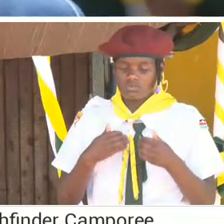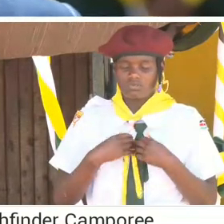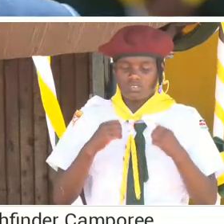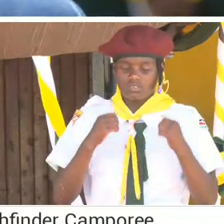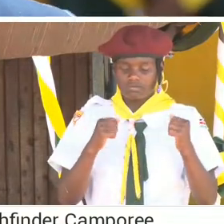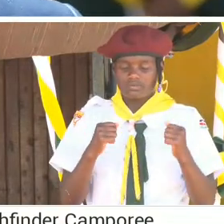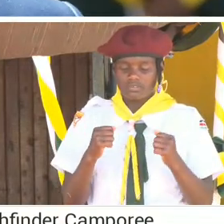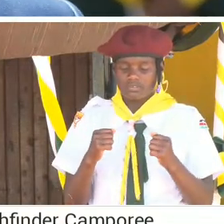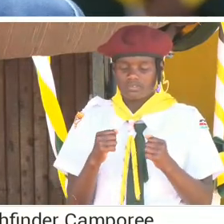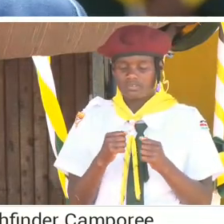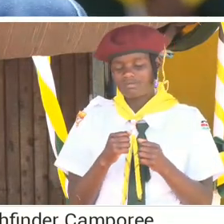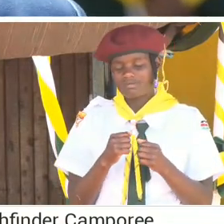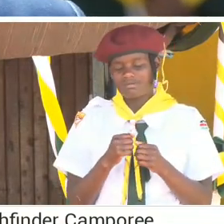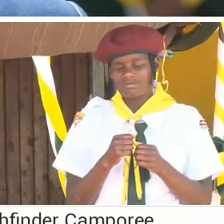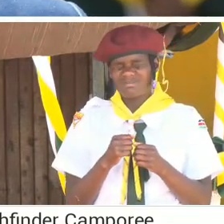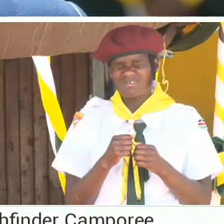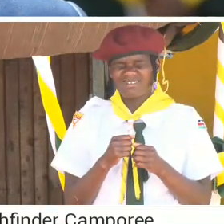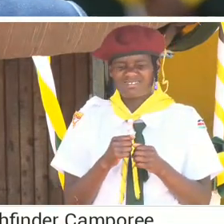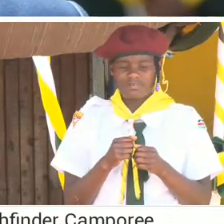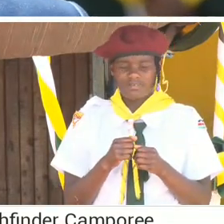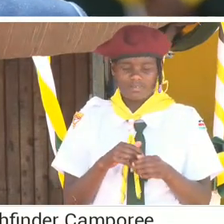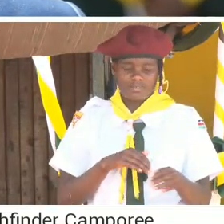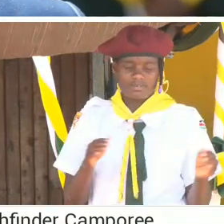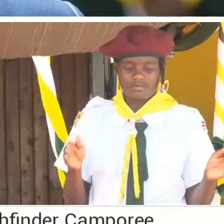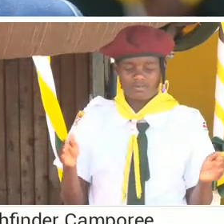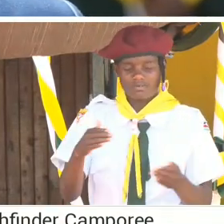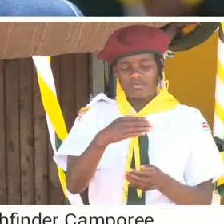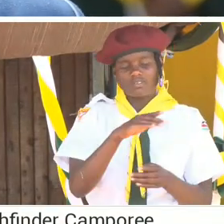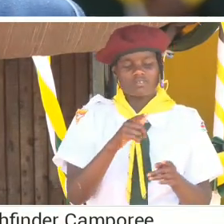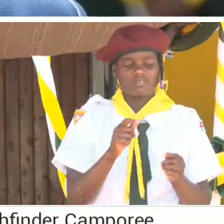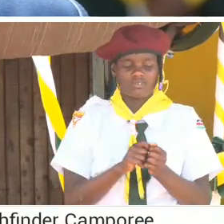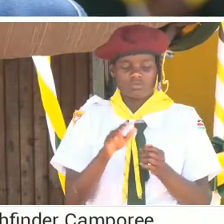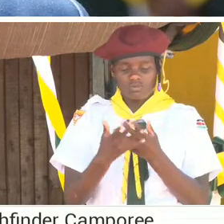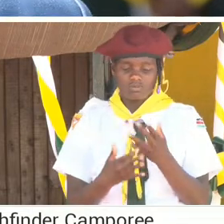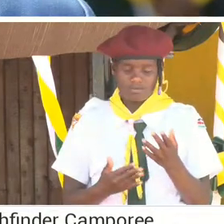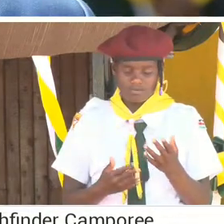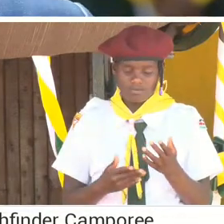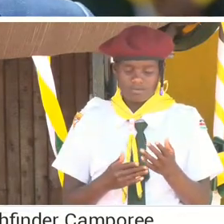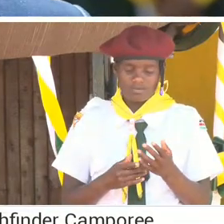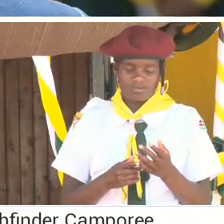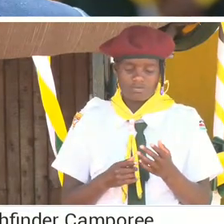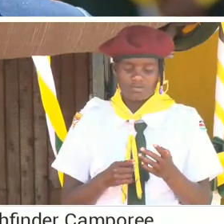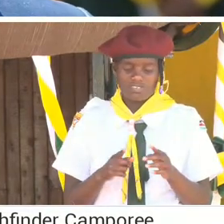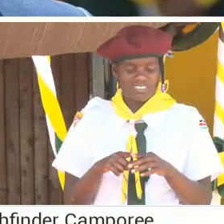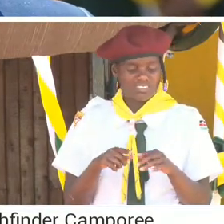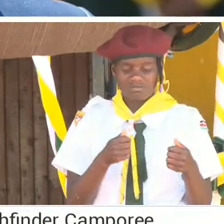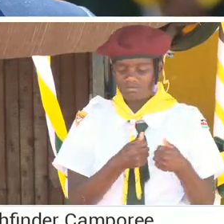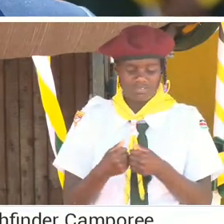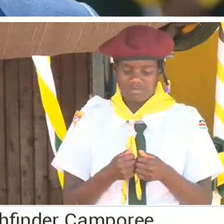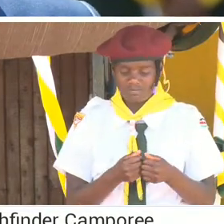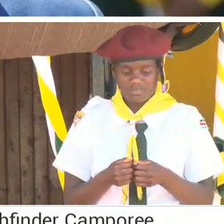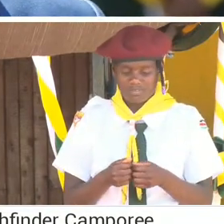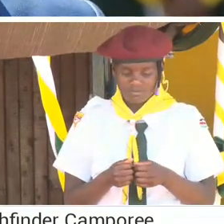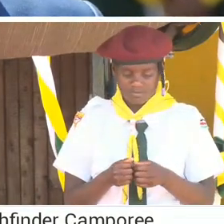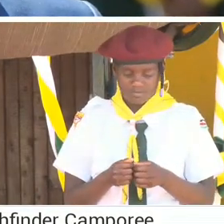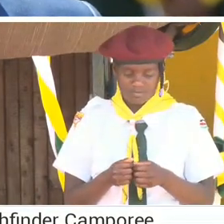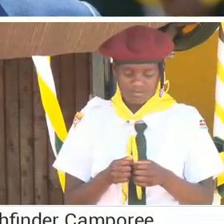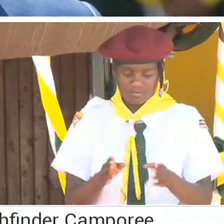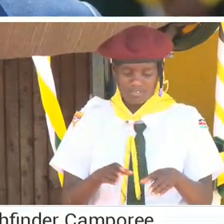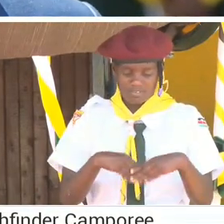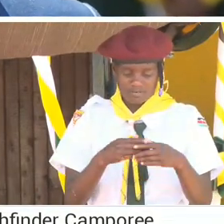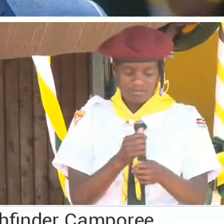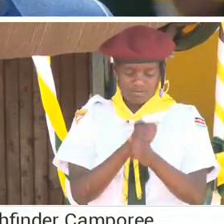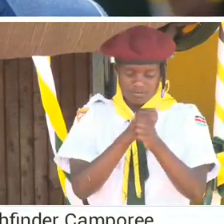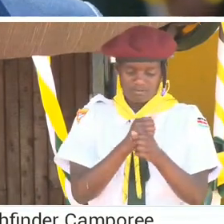zako sipate kuwasingira ili wasingie katika shida na taabu. Tunaweka mkononi mwako